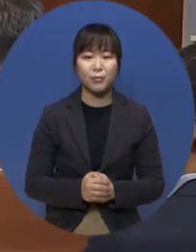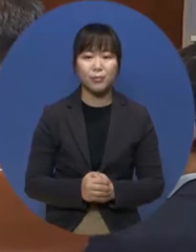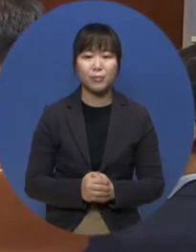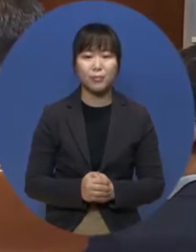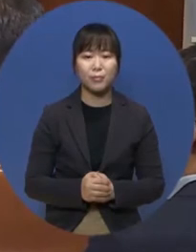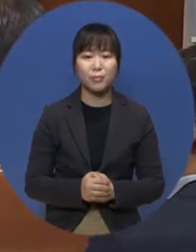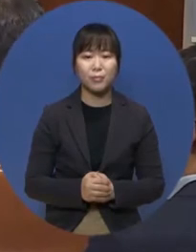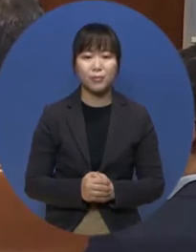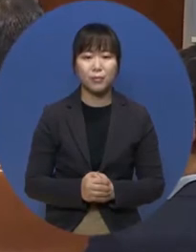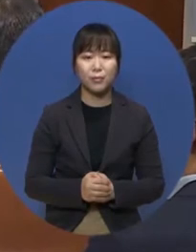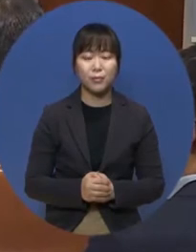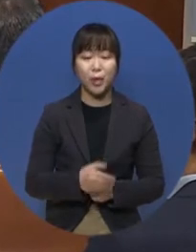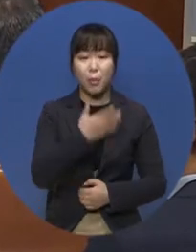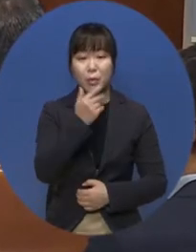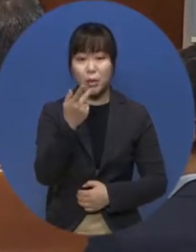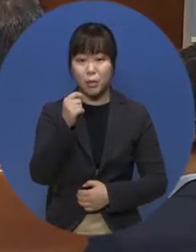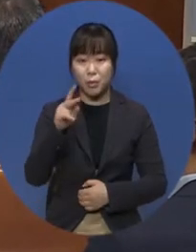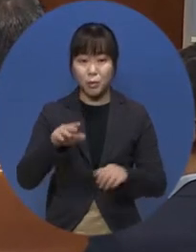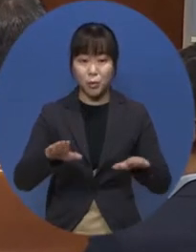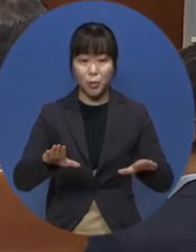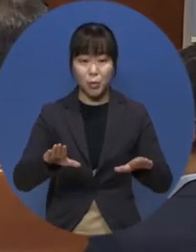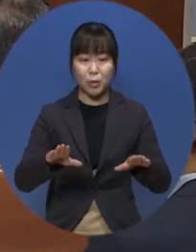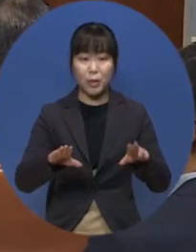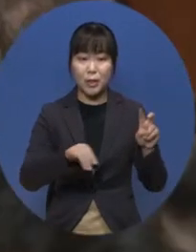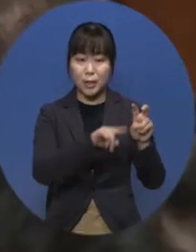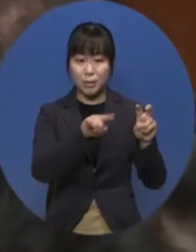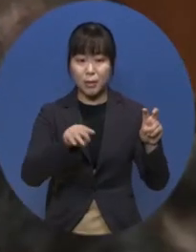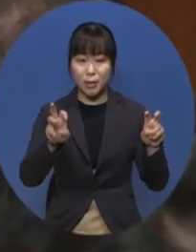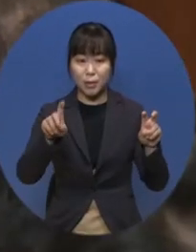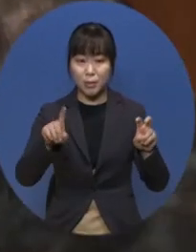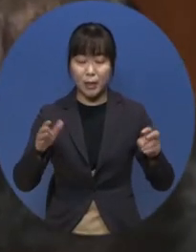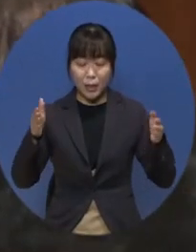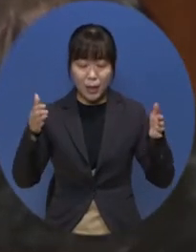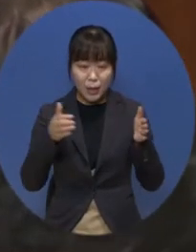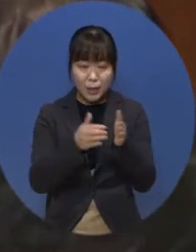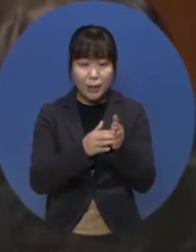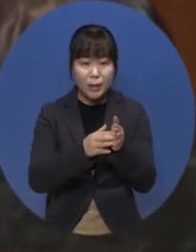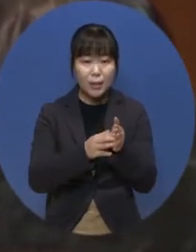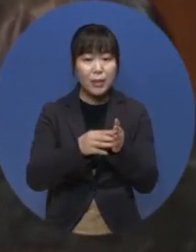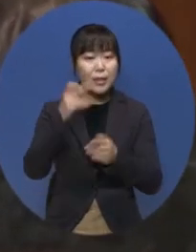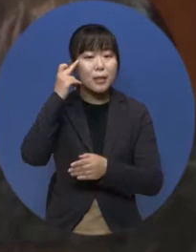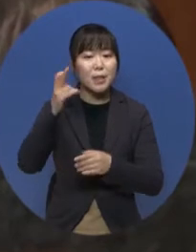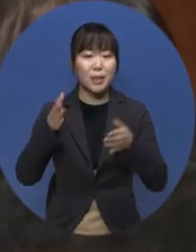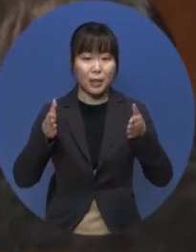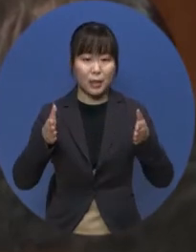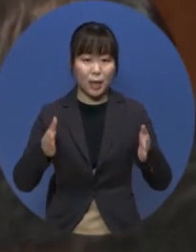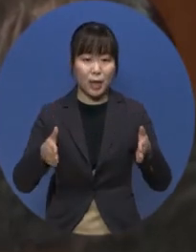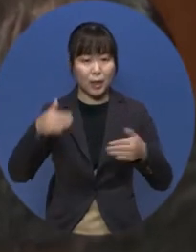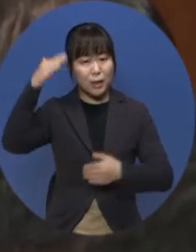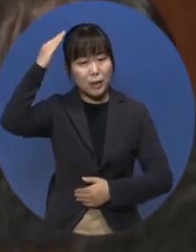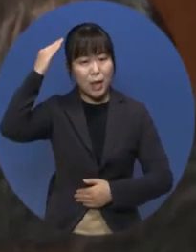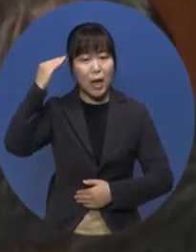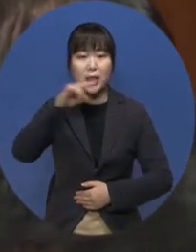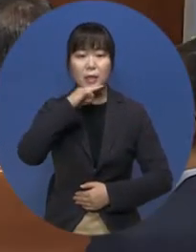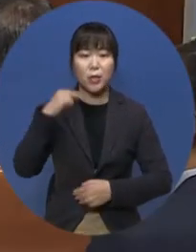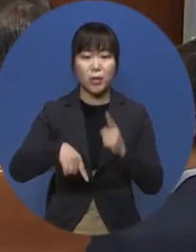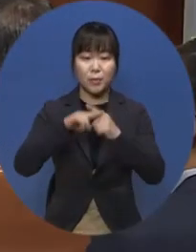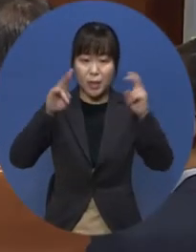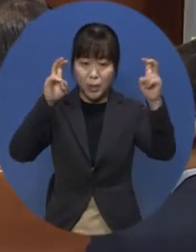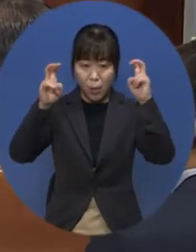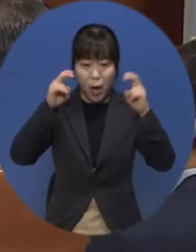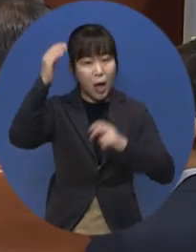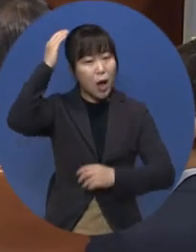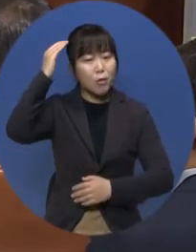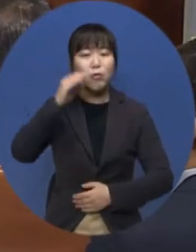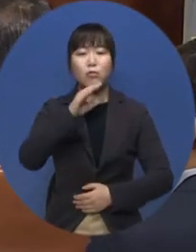봉사 한편 복지 tv 는 오는 20일부터 31일까지 12일간 태안 적십자사 와 한국